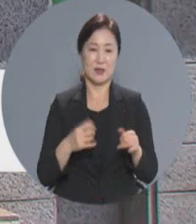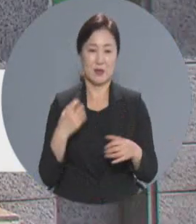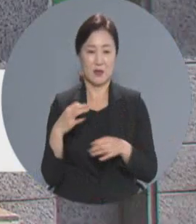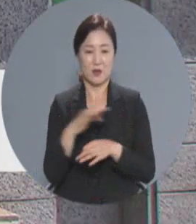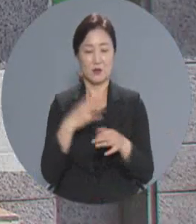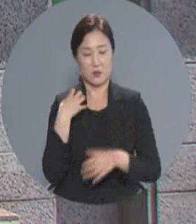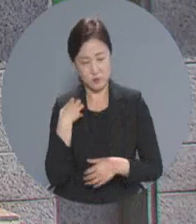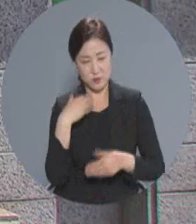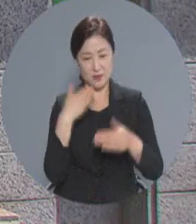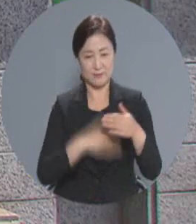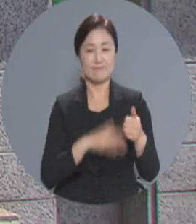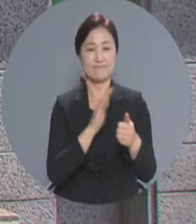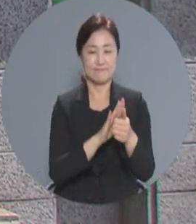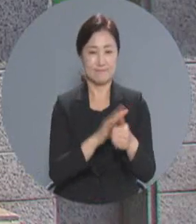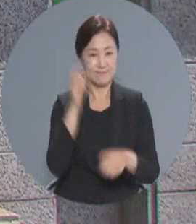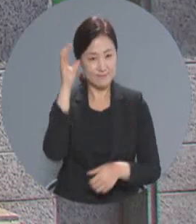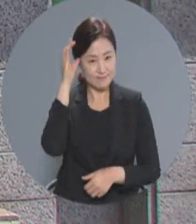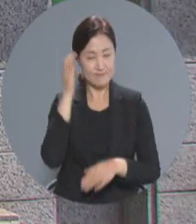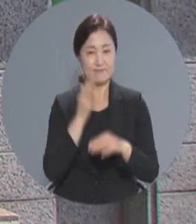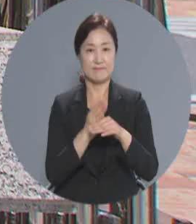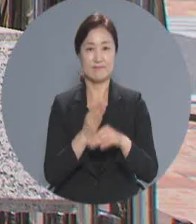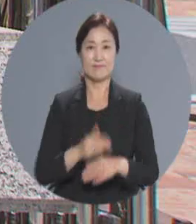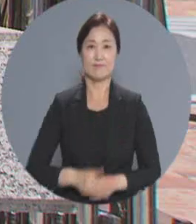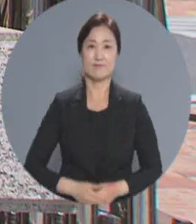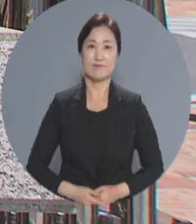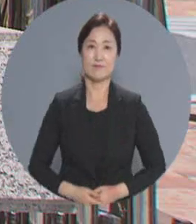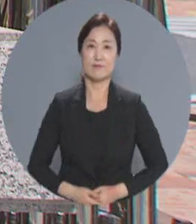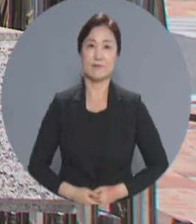데 도움이 될 것으로 기대하고 있습니다.